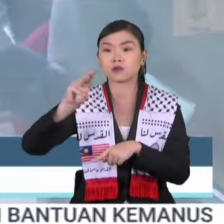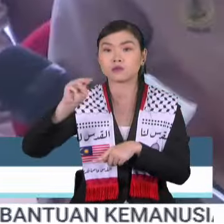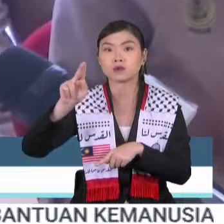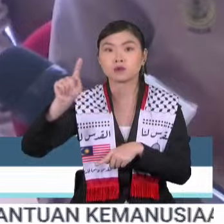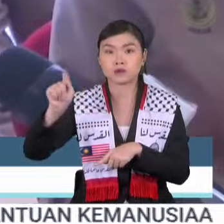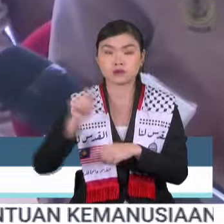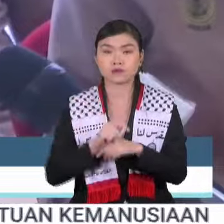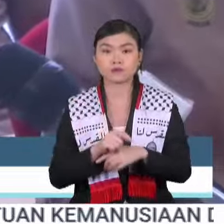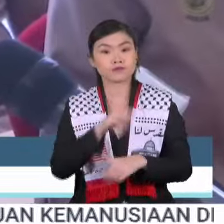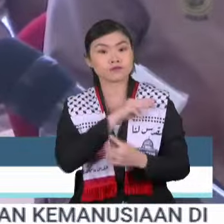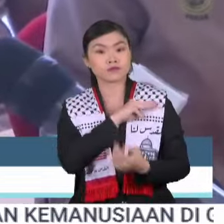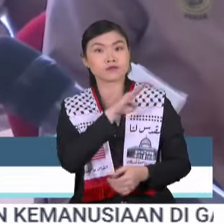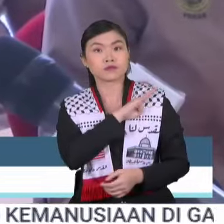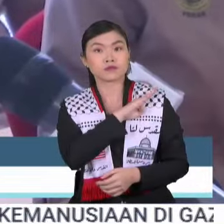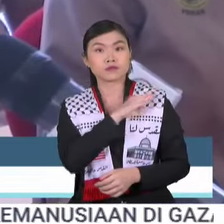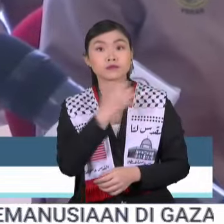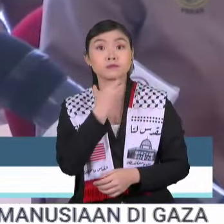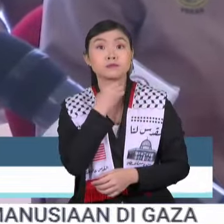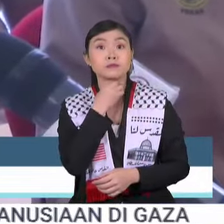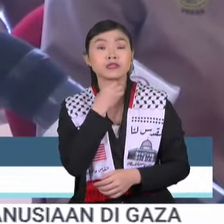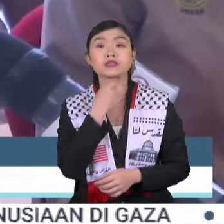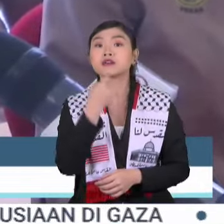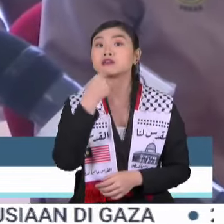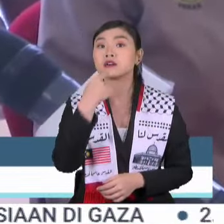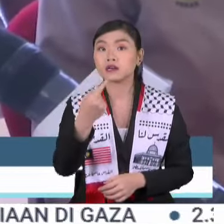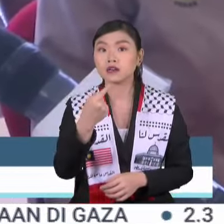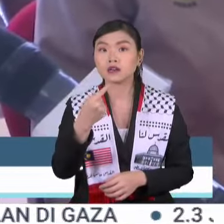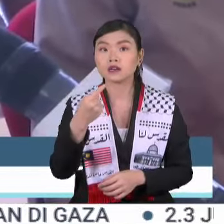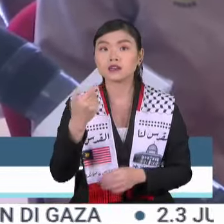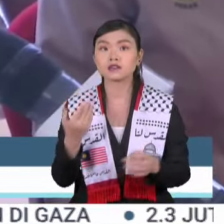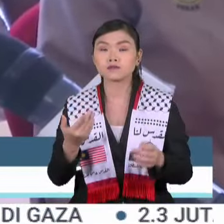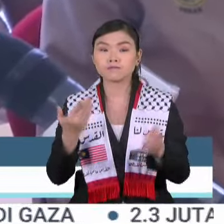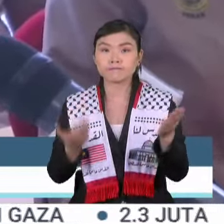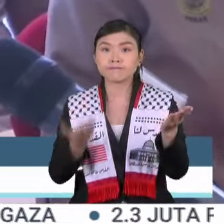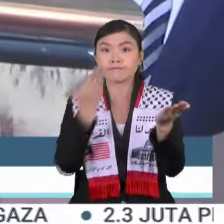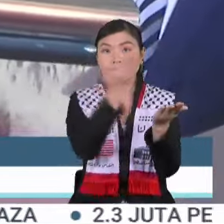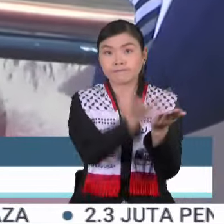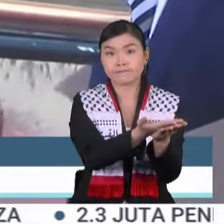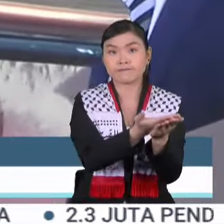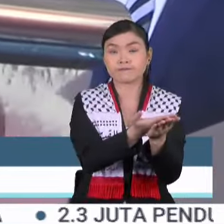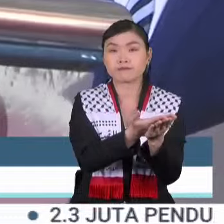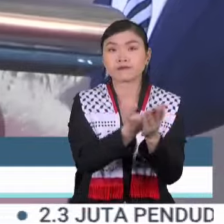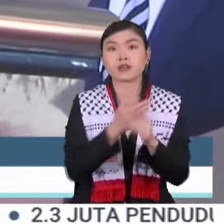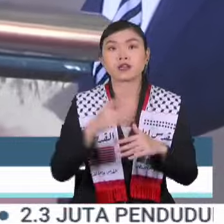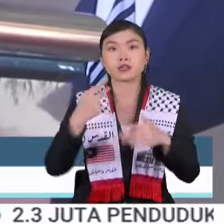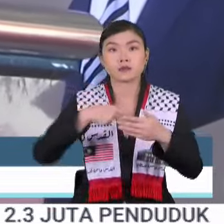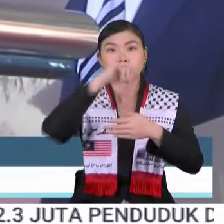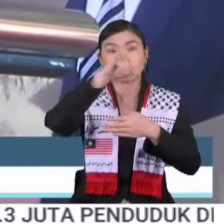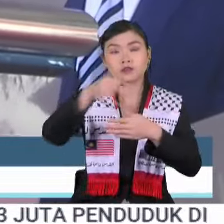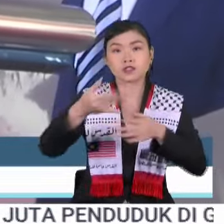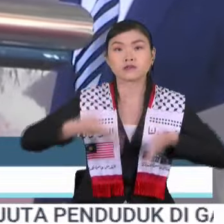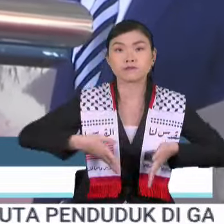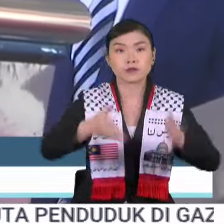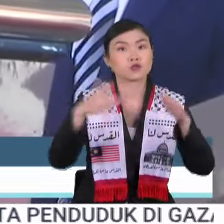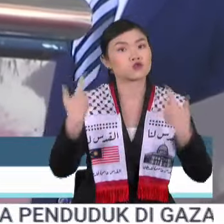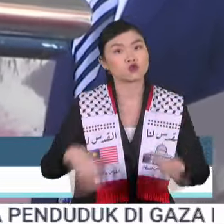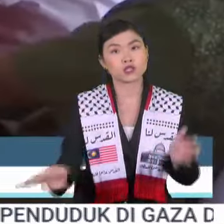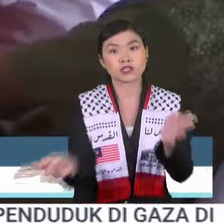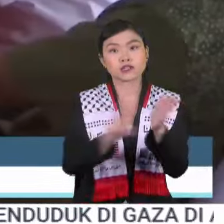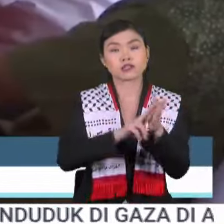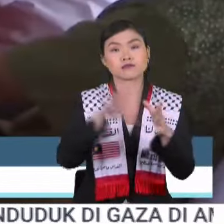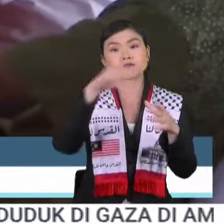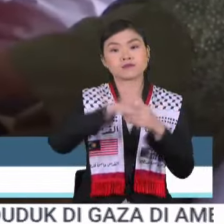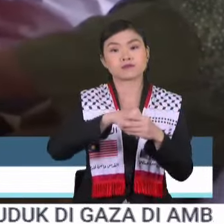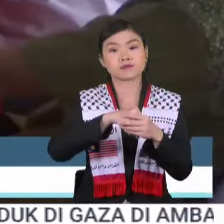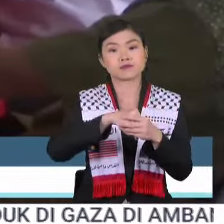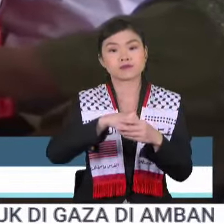besar perak Datuk Seri sarani Mohamad berkata cadangan pembinaan projek lebuh Raya itu telah didaftarkan di kementerian kewangan dan ia masih berada di